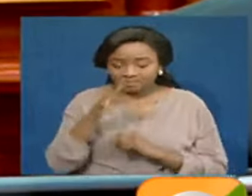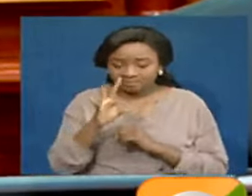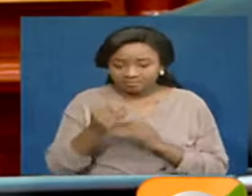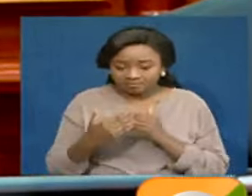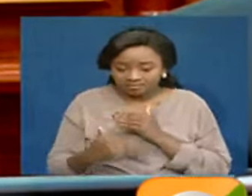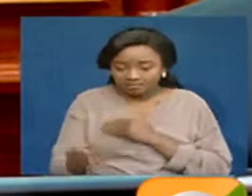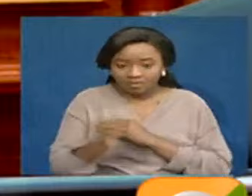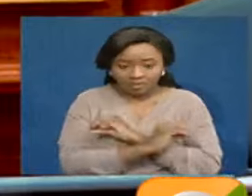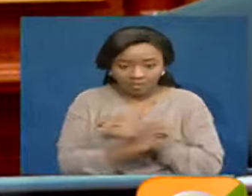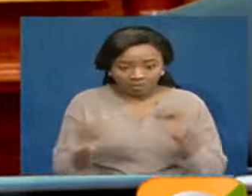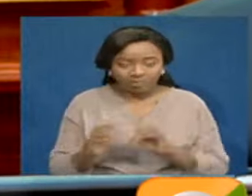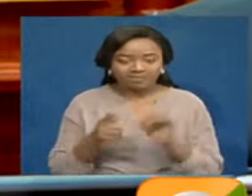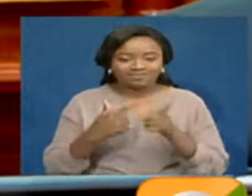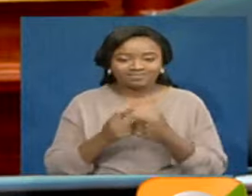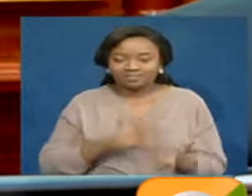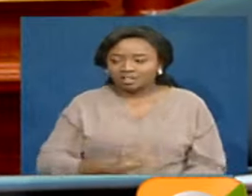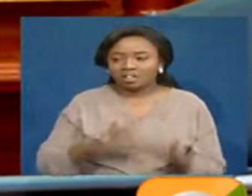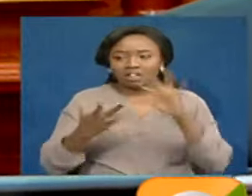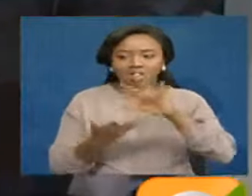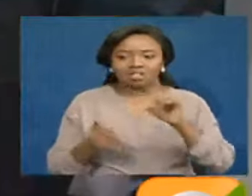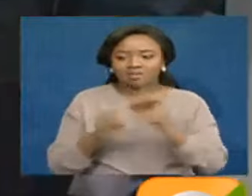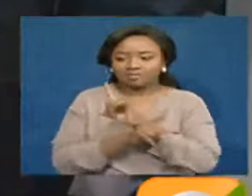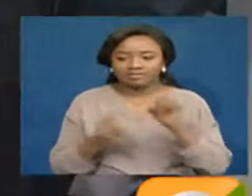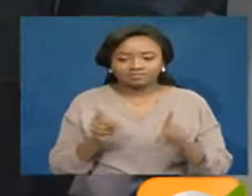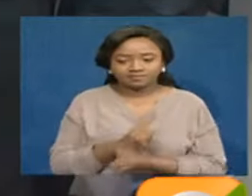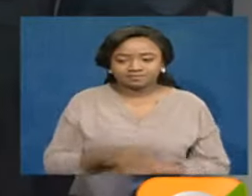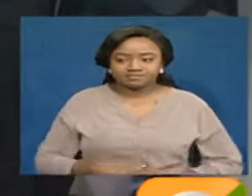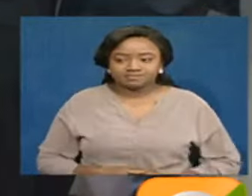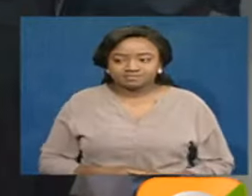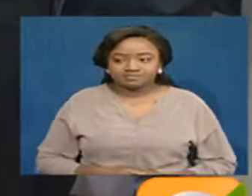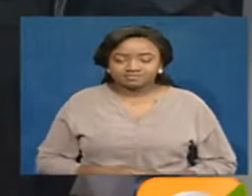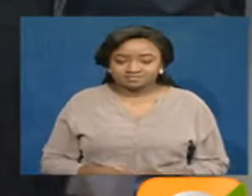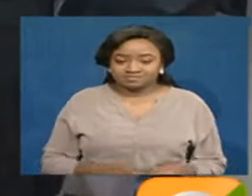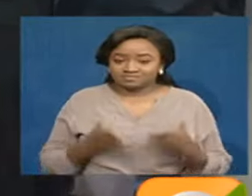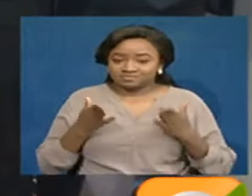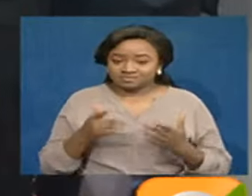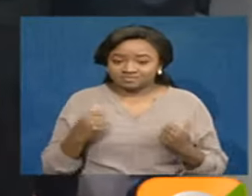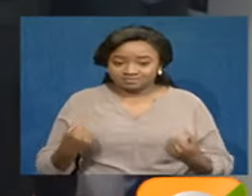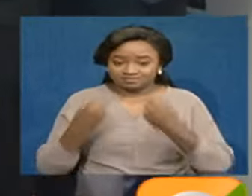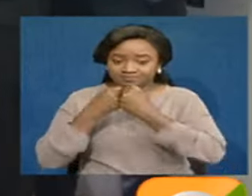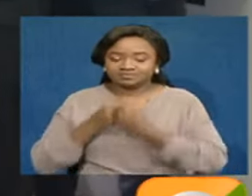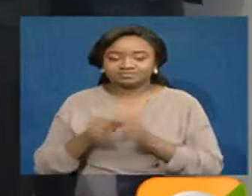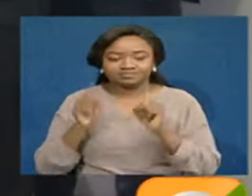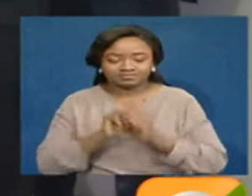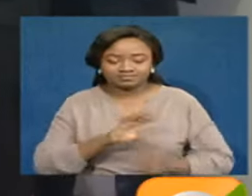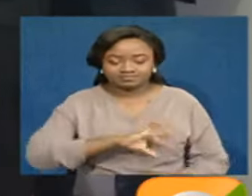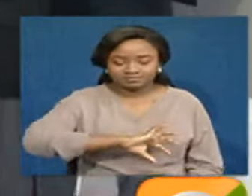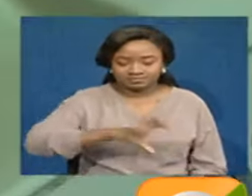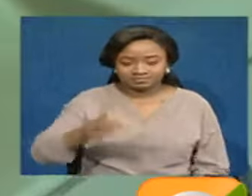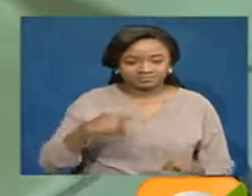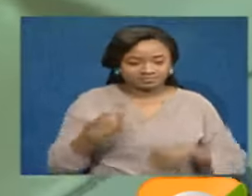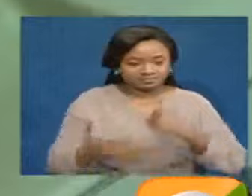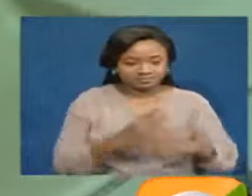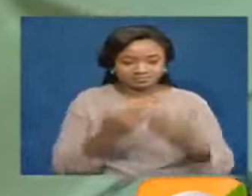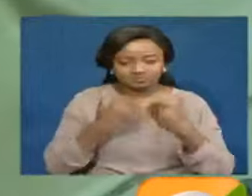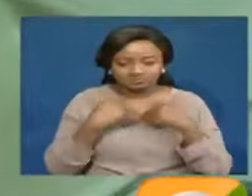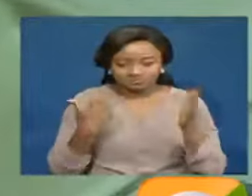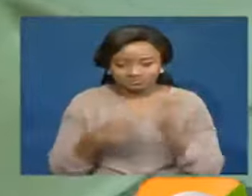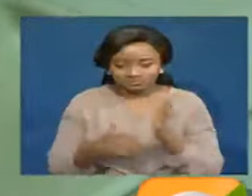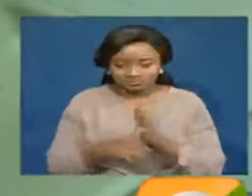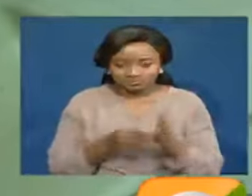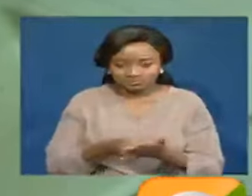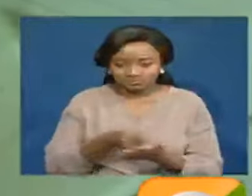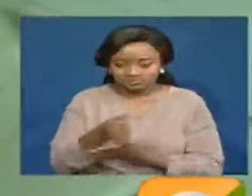flops completely Ondora. Kukiwa na malumbano hayo, kaunti zinazidi kupata ugumu wa kulipa mishahara